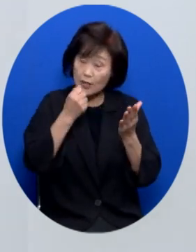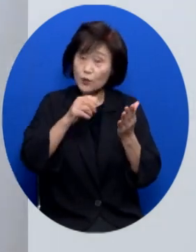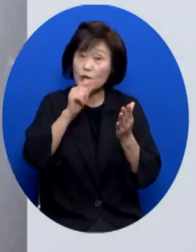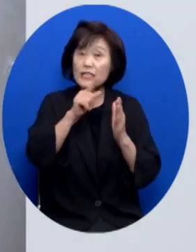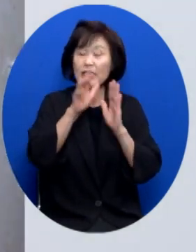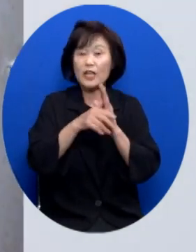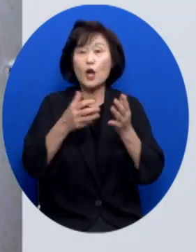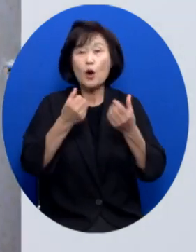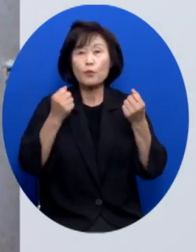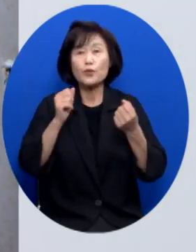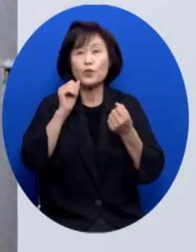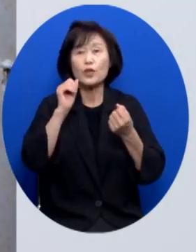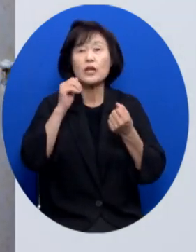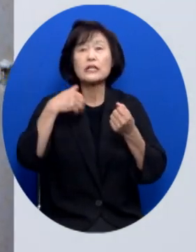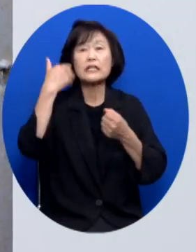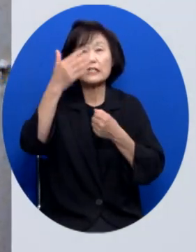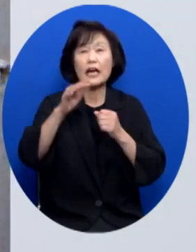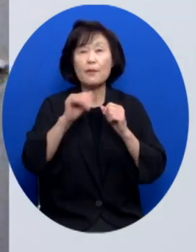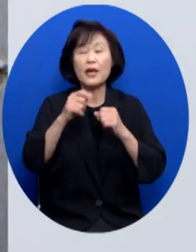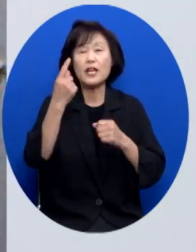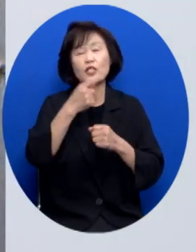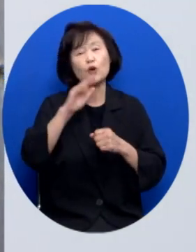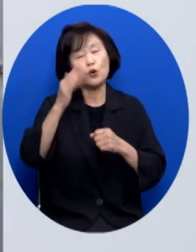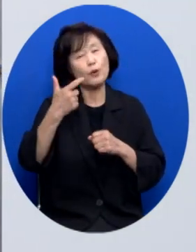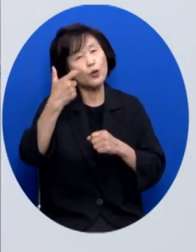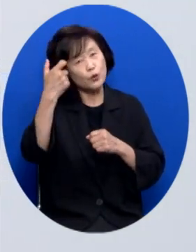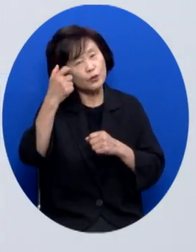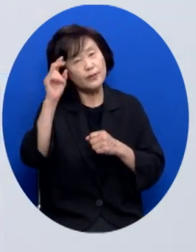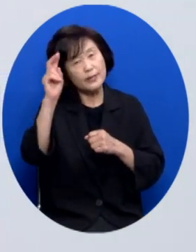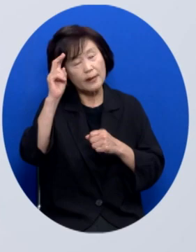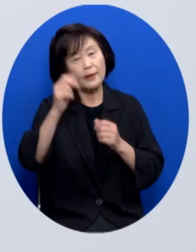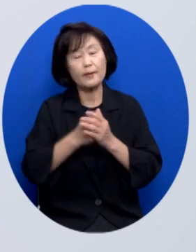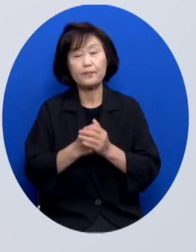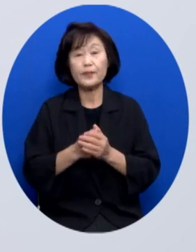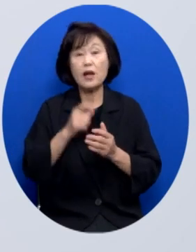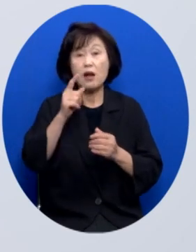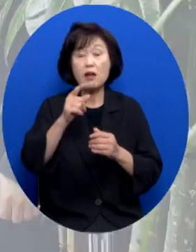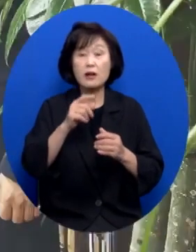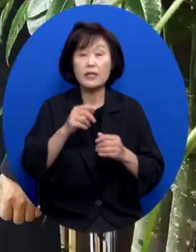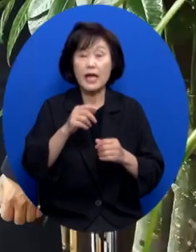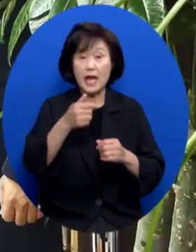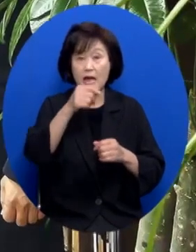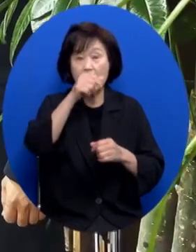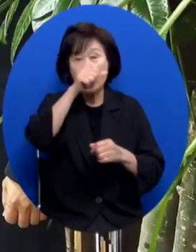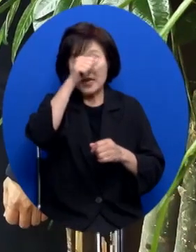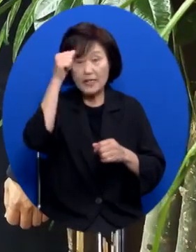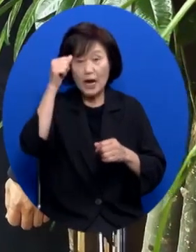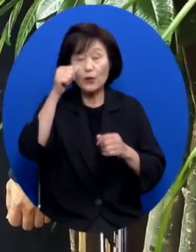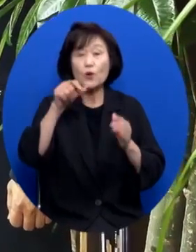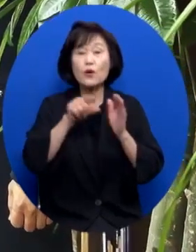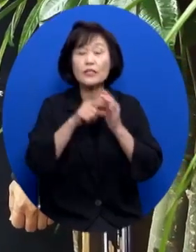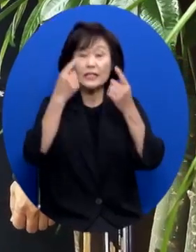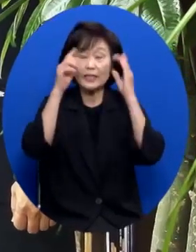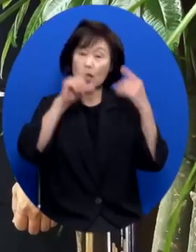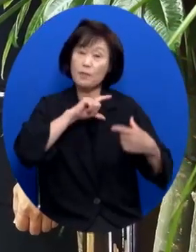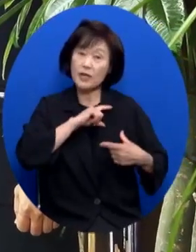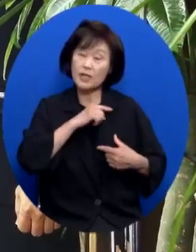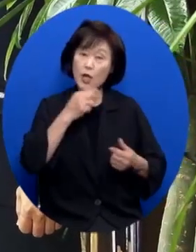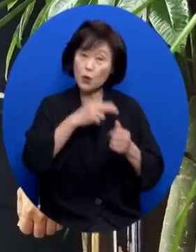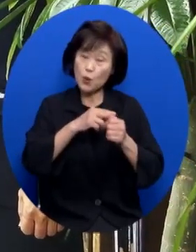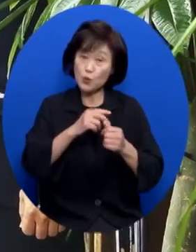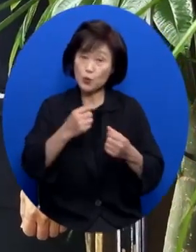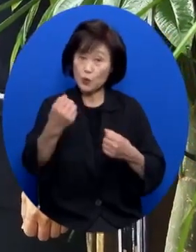분열 이듬해인 1960년으로 추정됩니다. 관련해 이미국 장신대 명예교수 얘기 들어봤는데